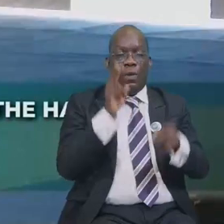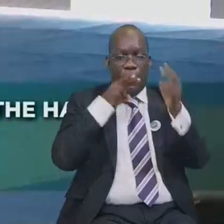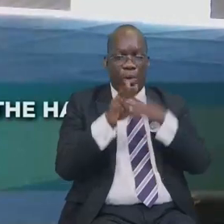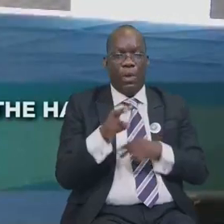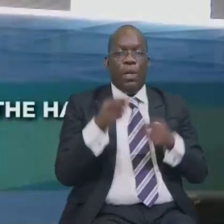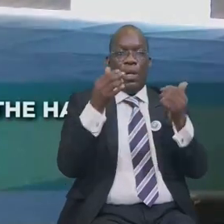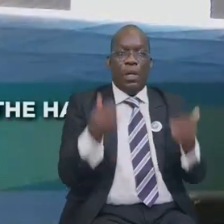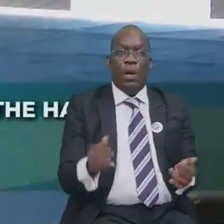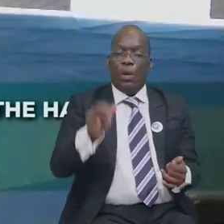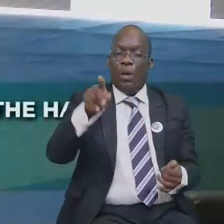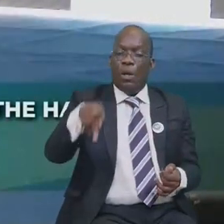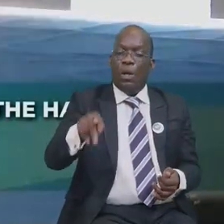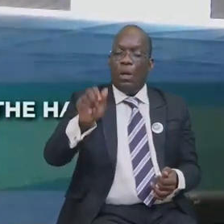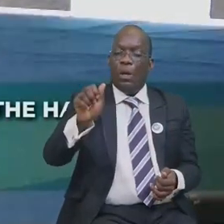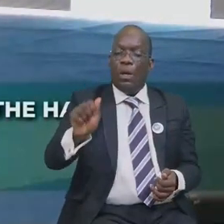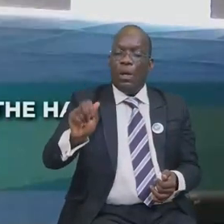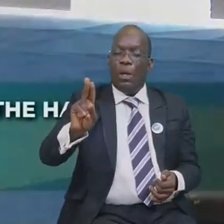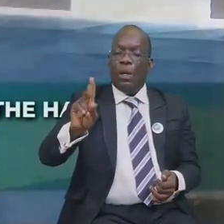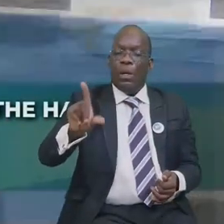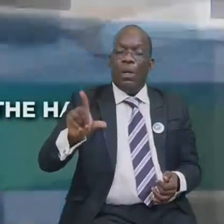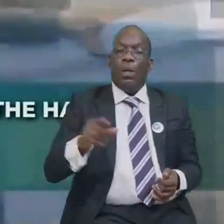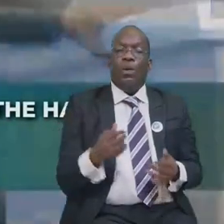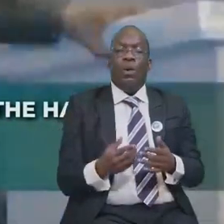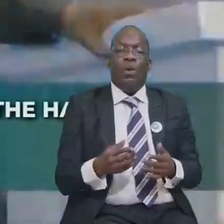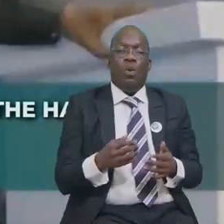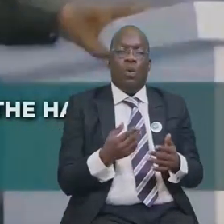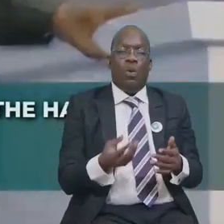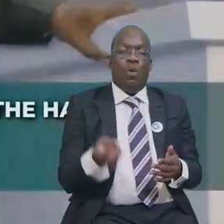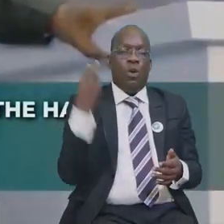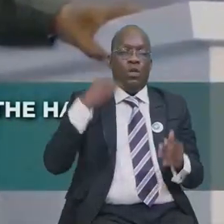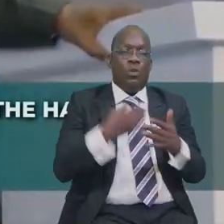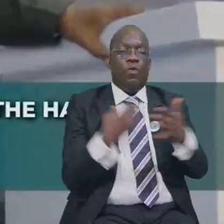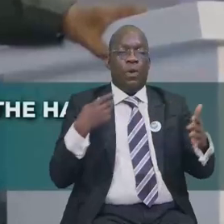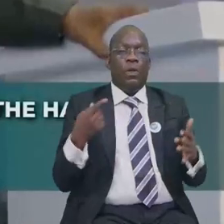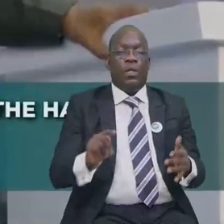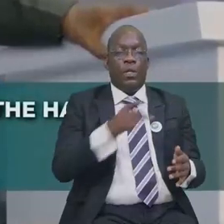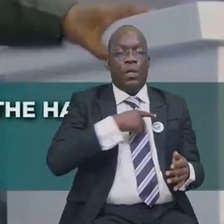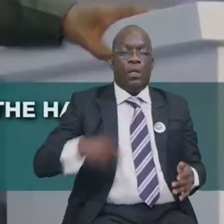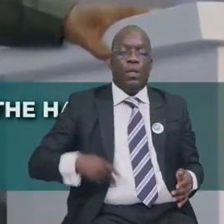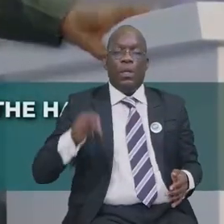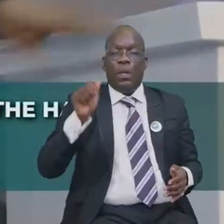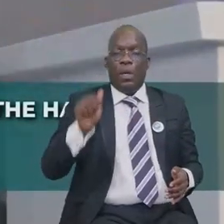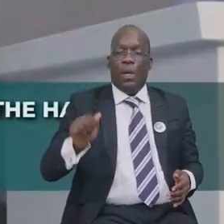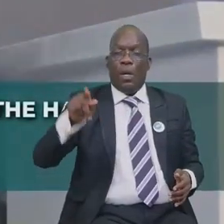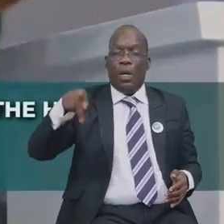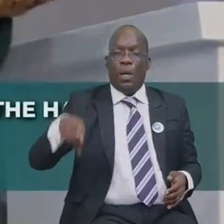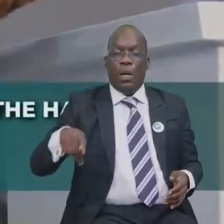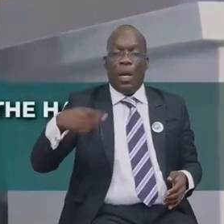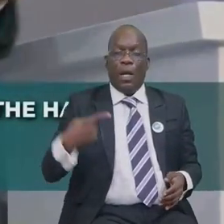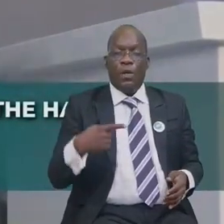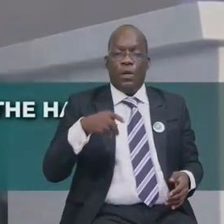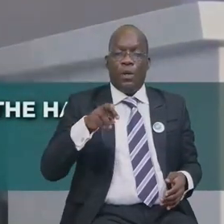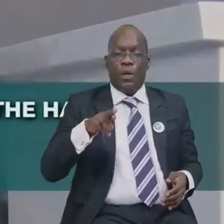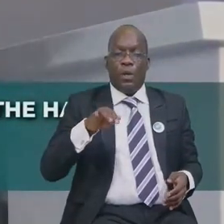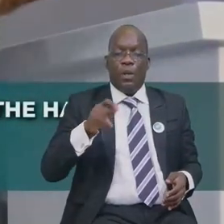Paul était devant ce roi Agrippa et l'autre roi Félix.